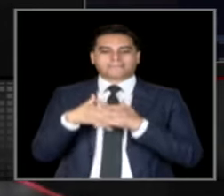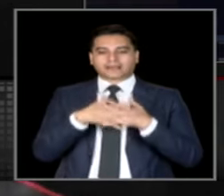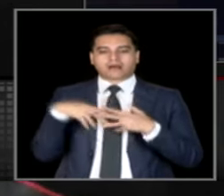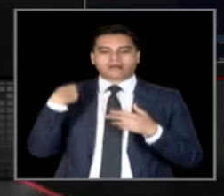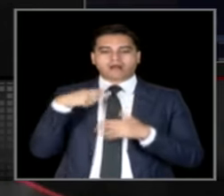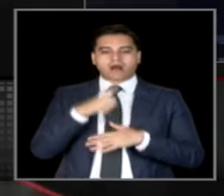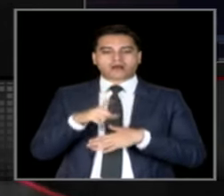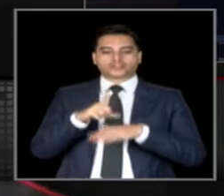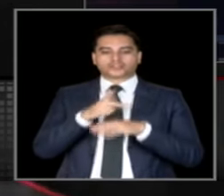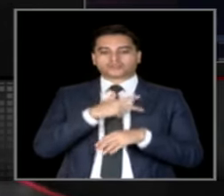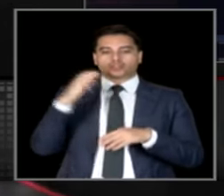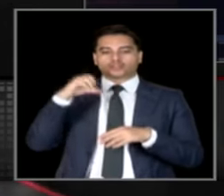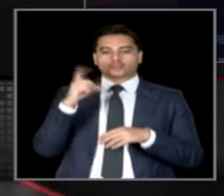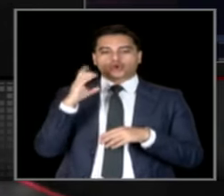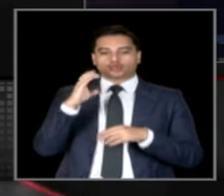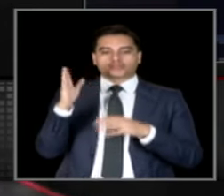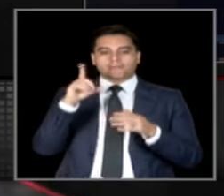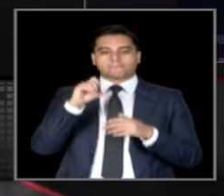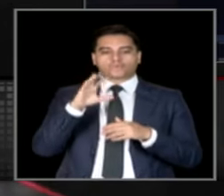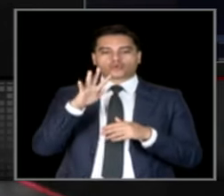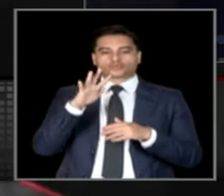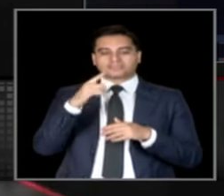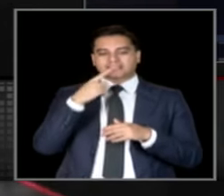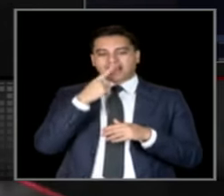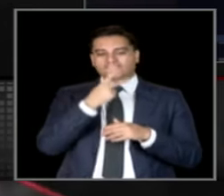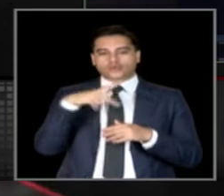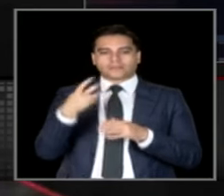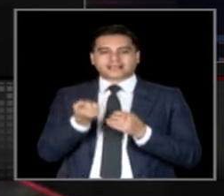بوش عام 2008؟